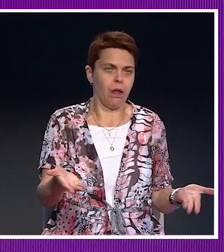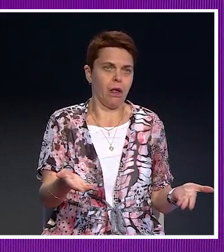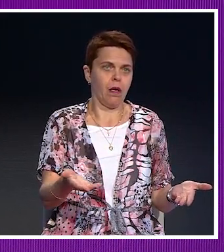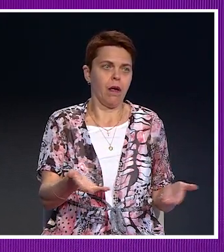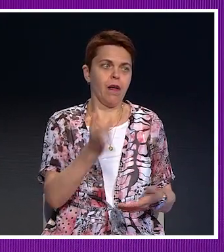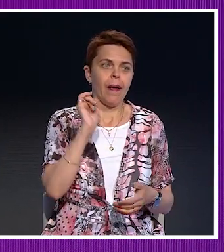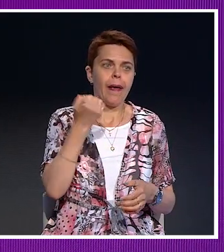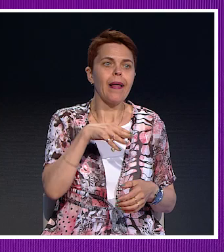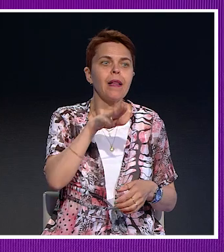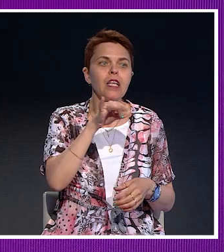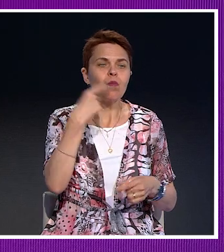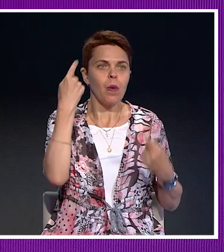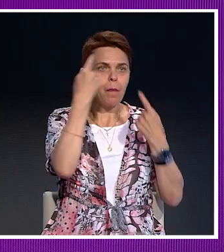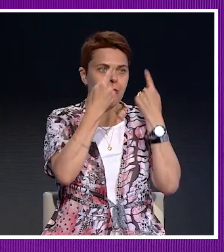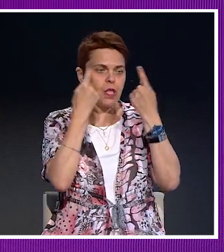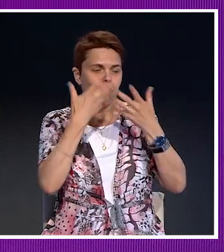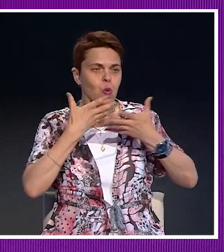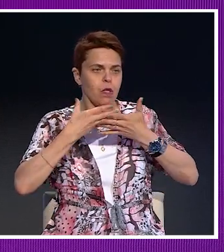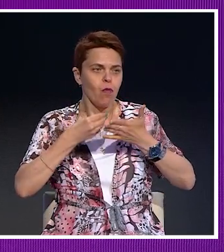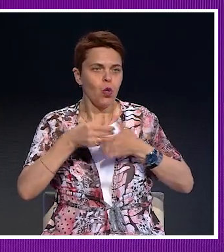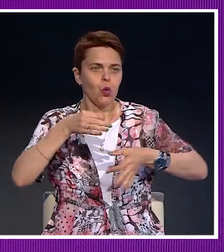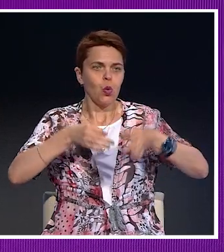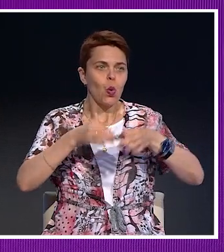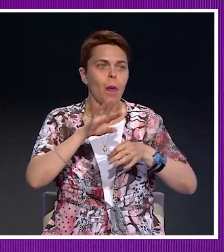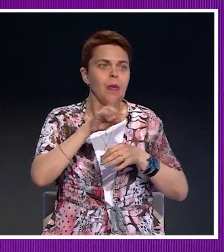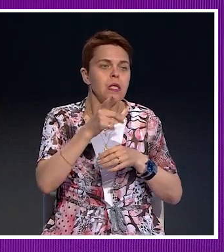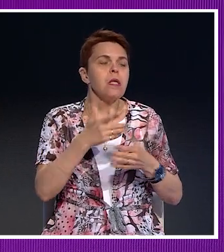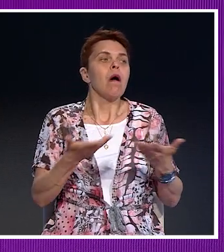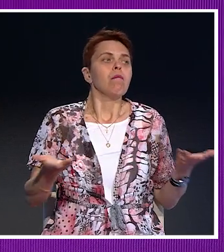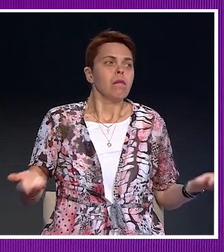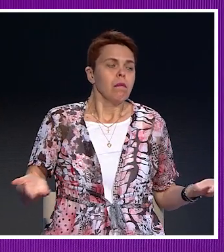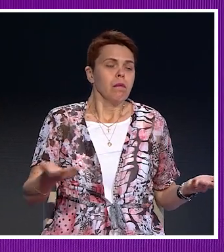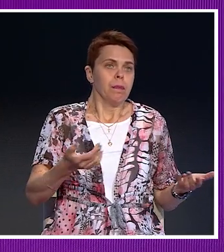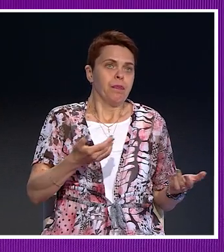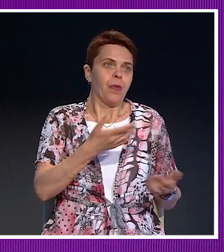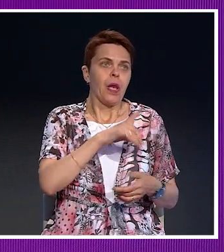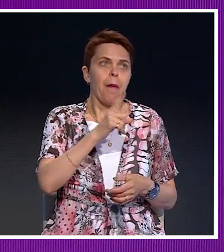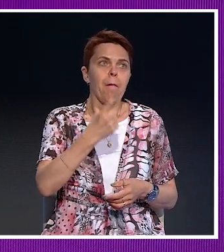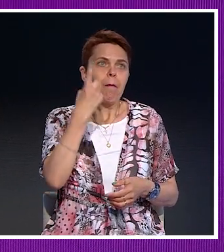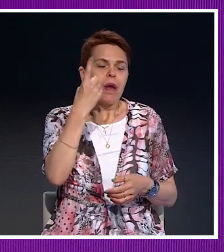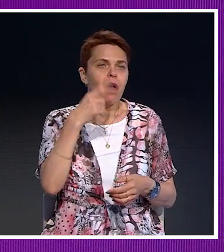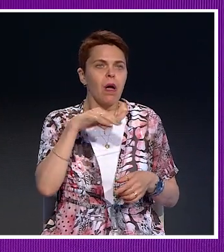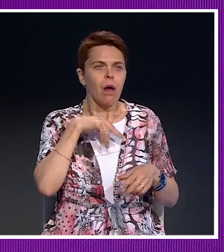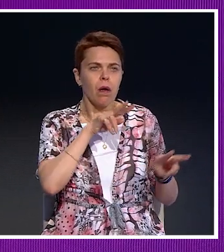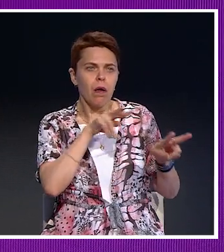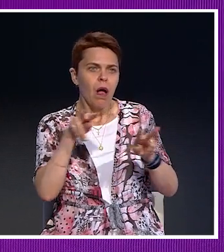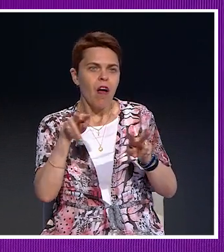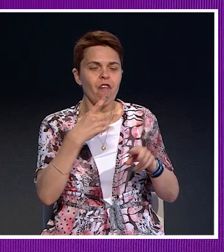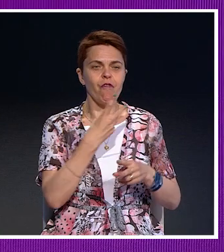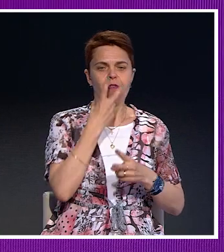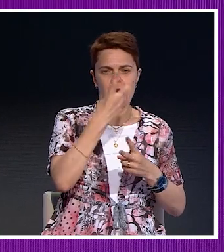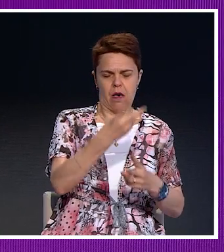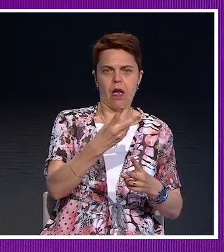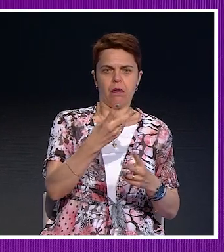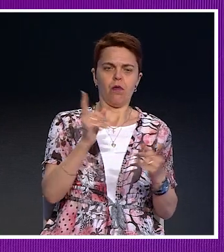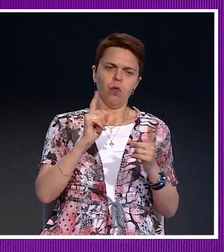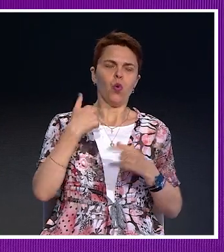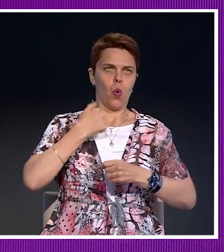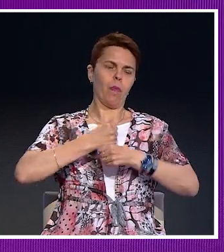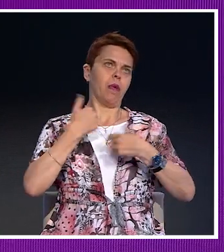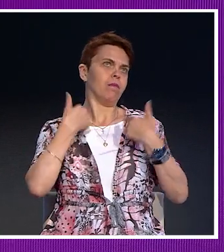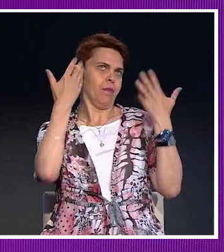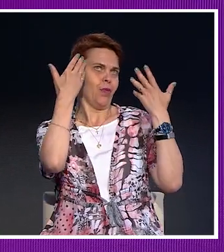правила і трансформує свою психіку і свою свідомість. До того, перший час люди мімікрують і роблять вигляд, що вони